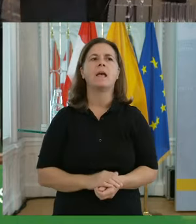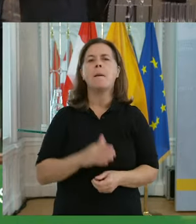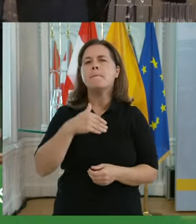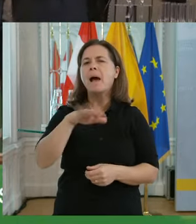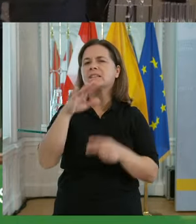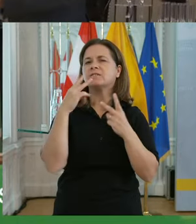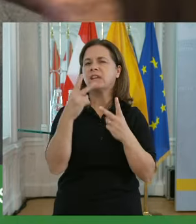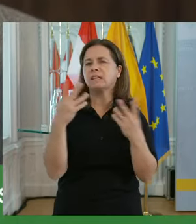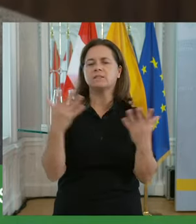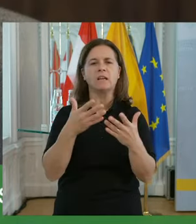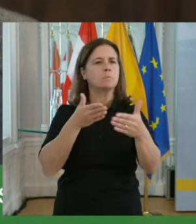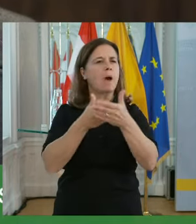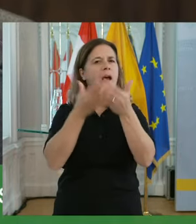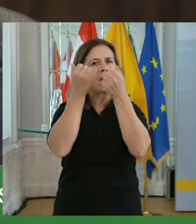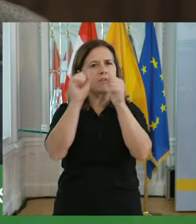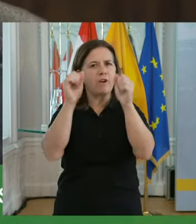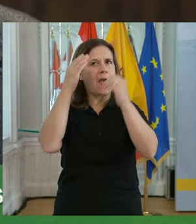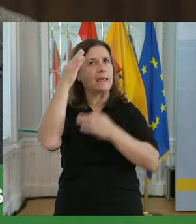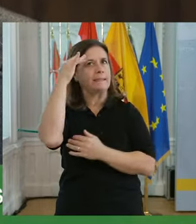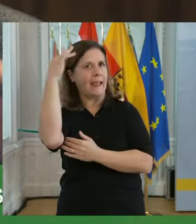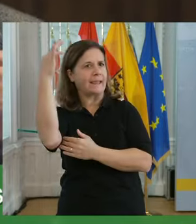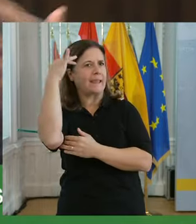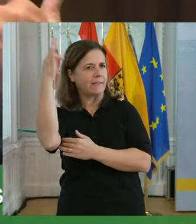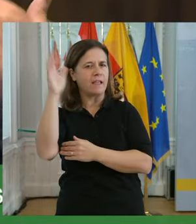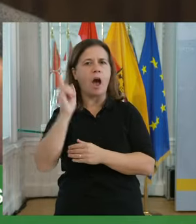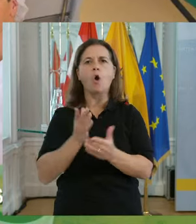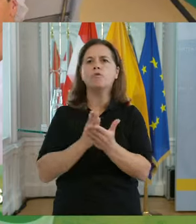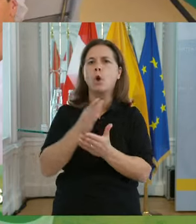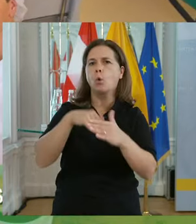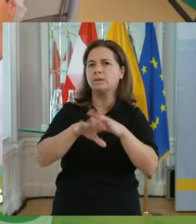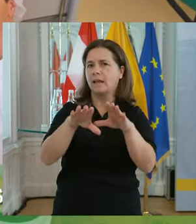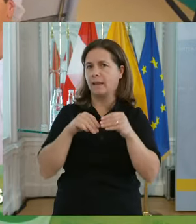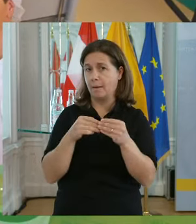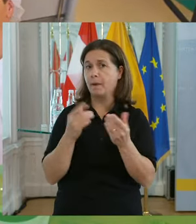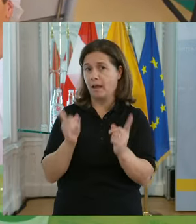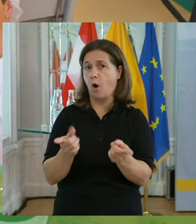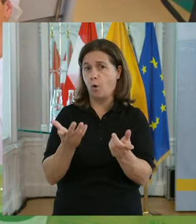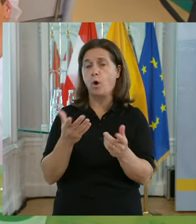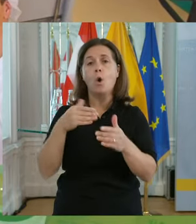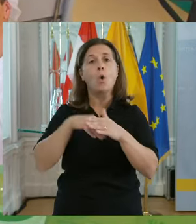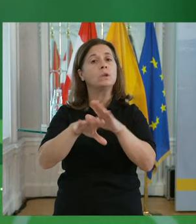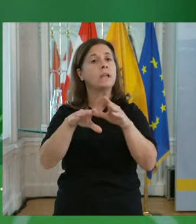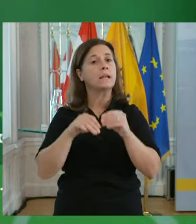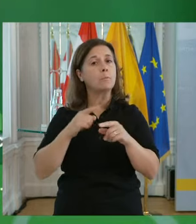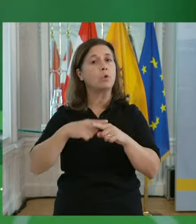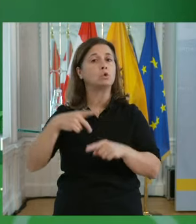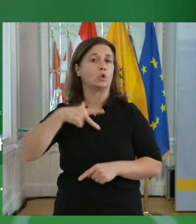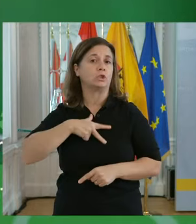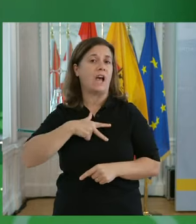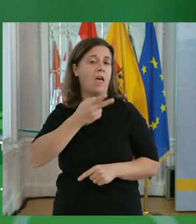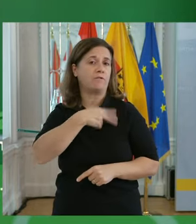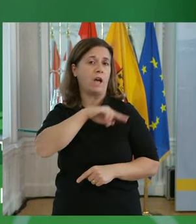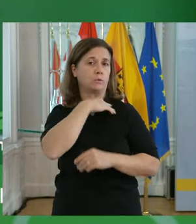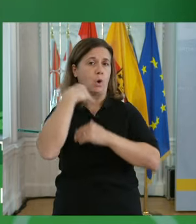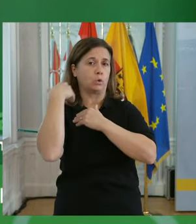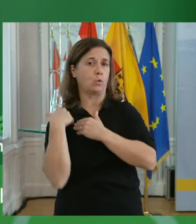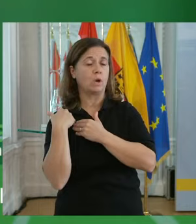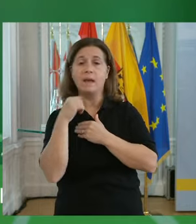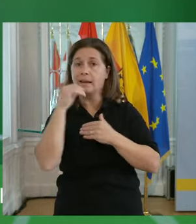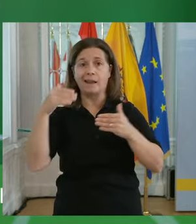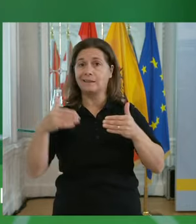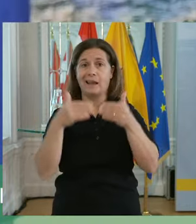Wichtigste ist barrierefrei denken sozusagen, also auch für einen Unternehmer selber, nicht? Unternehmerische und soziale Verantwortung sind